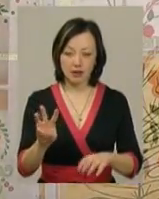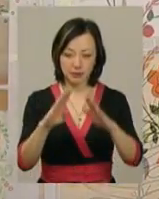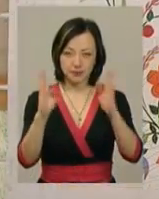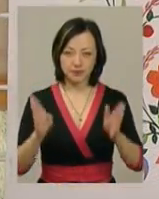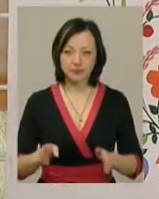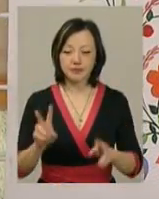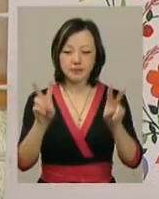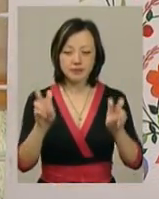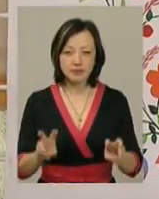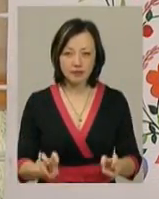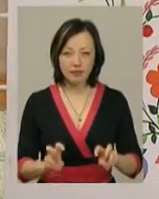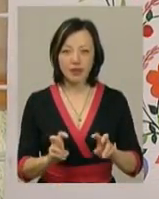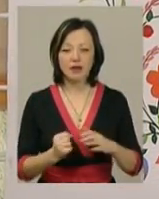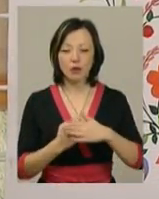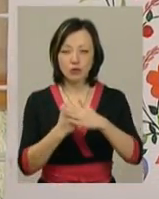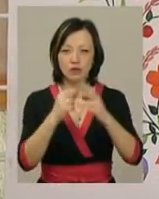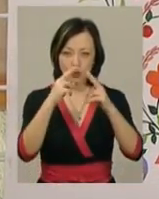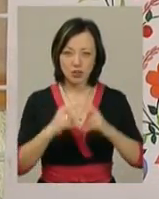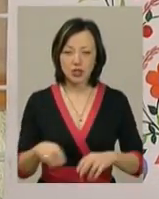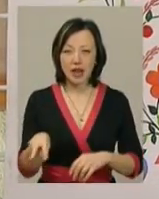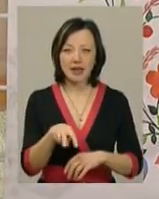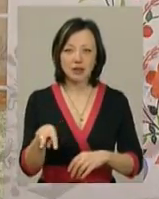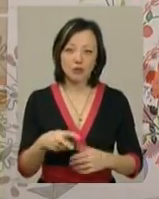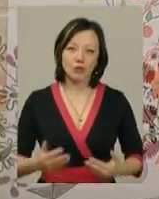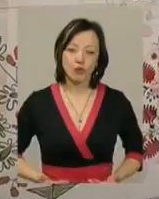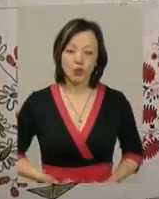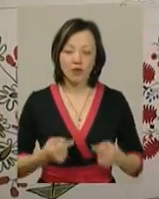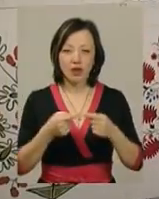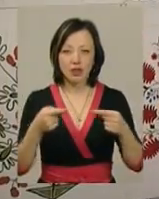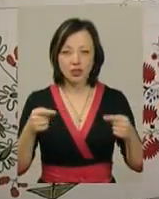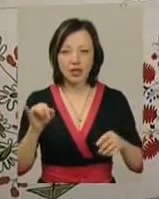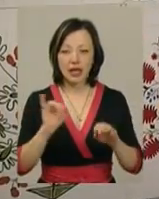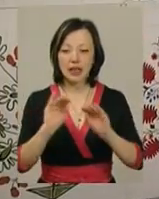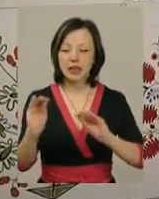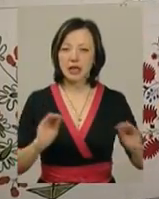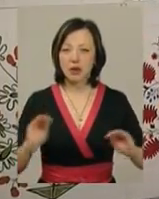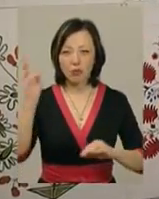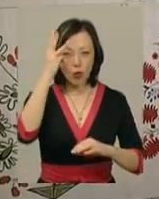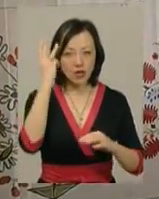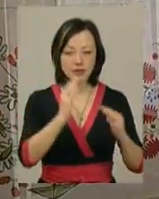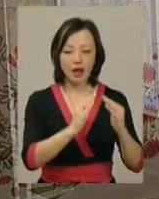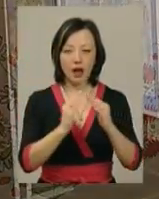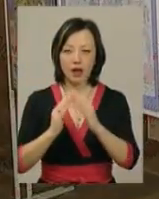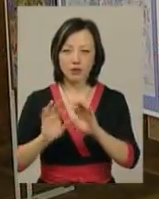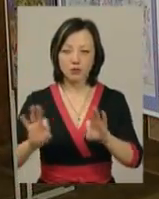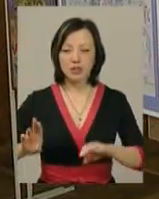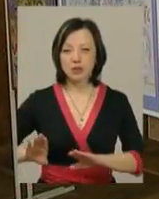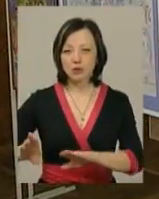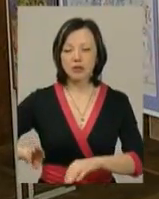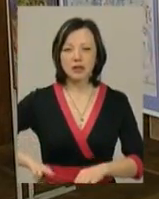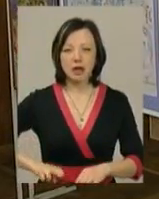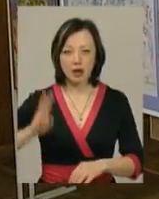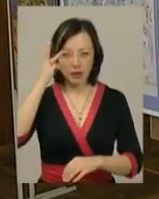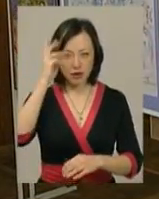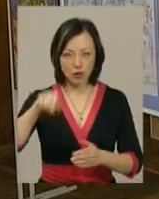теми відмальовані на основі досліджень літератури, побутових речей і інтер'єрів подільських хат, розповідає заступник директора